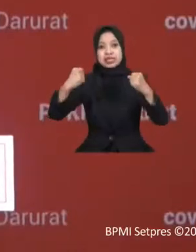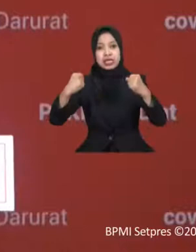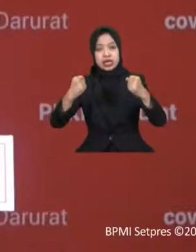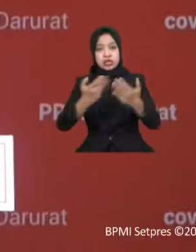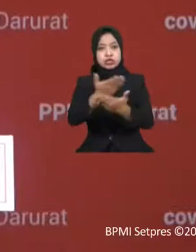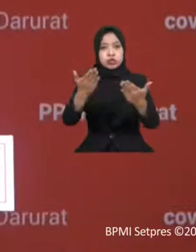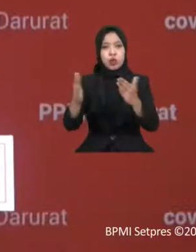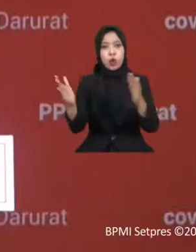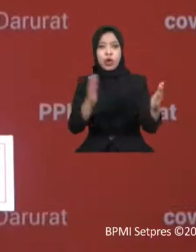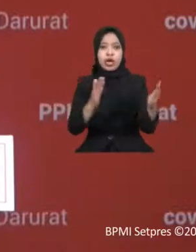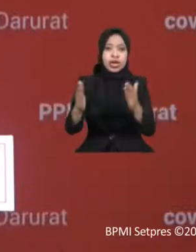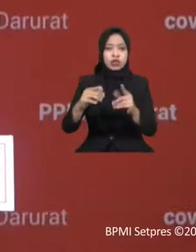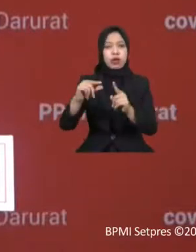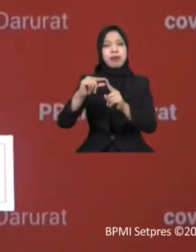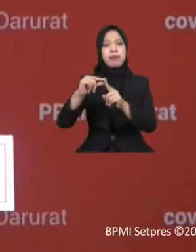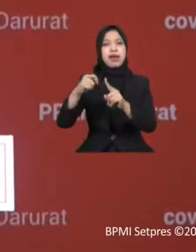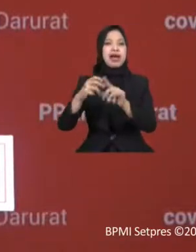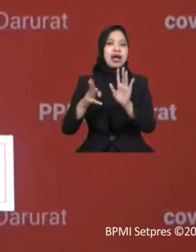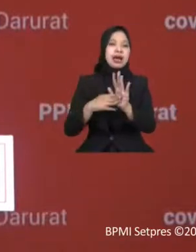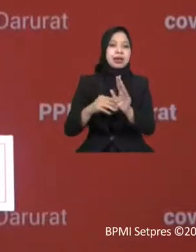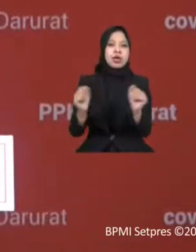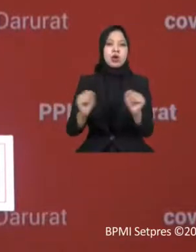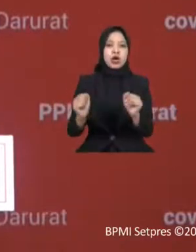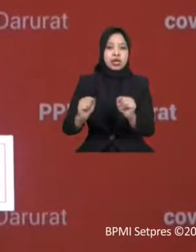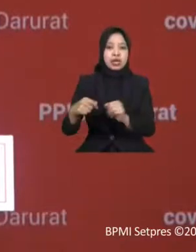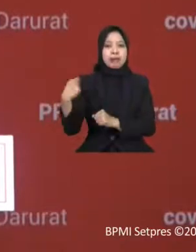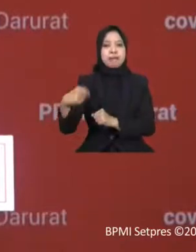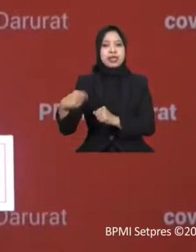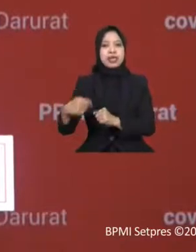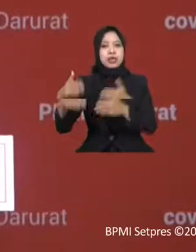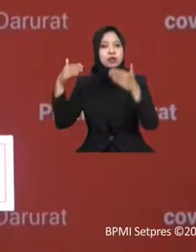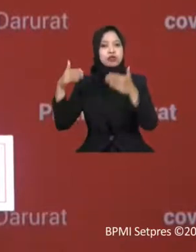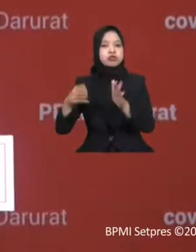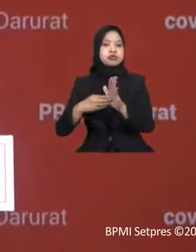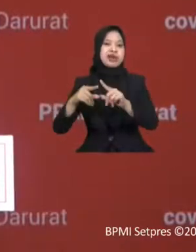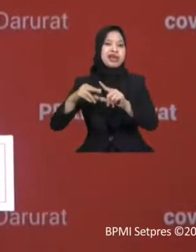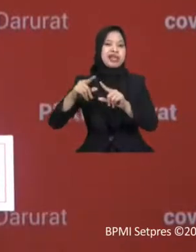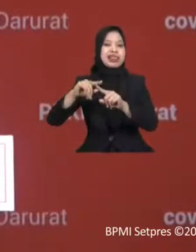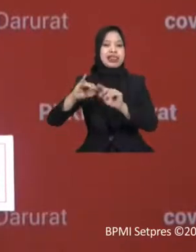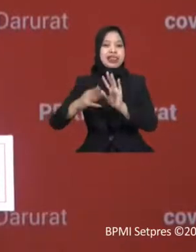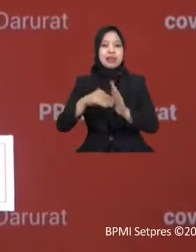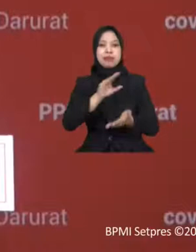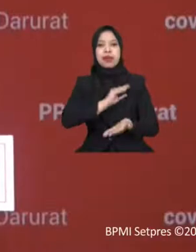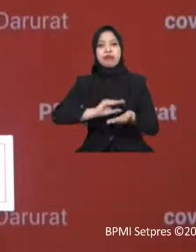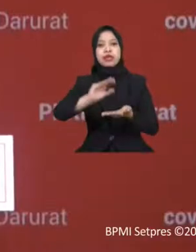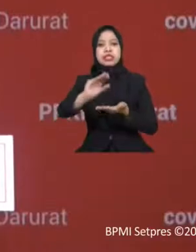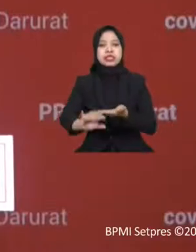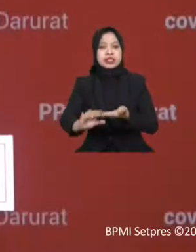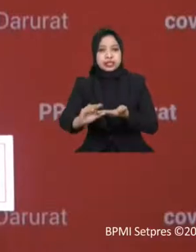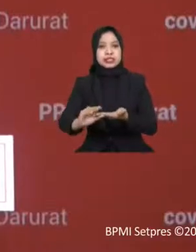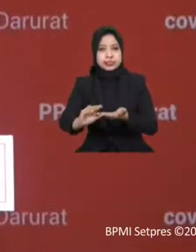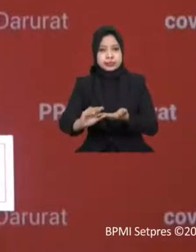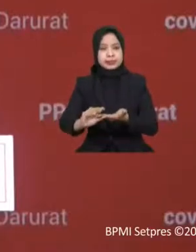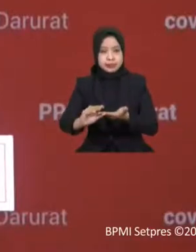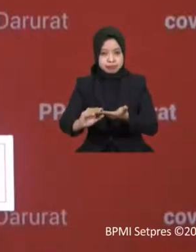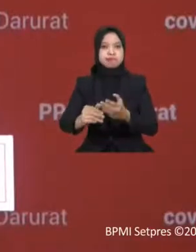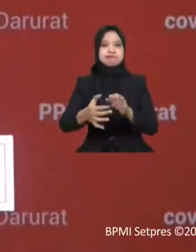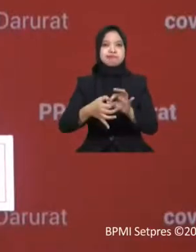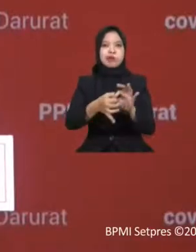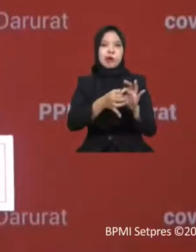koordinator ppkm darurat menteri koordinator bidang maritim dan investasi telah berkoordinasi